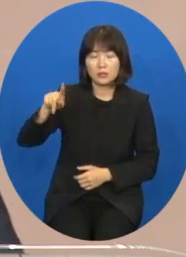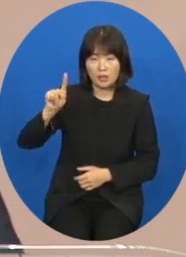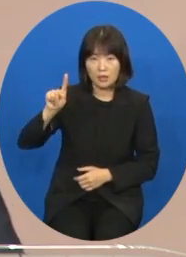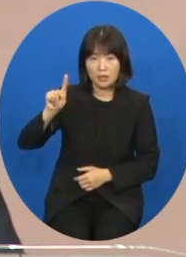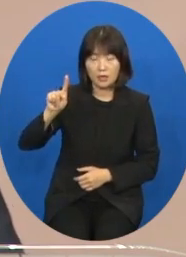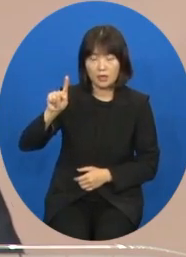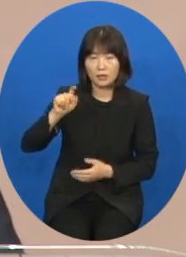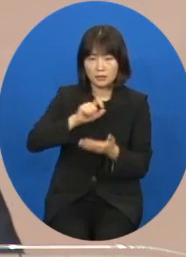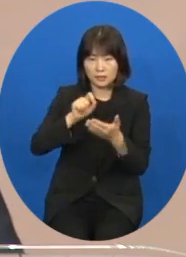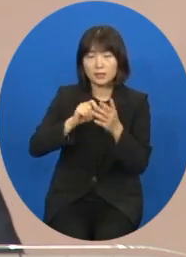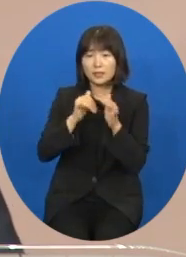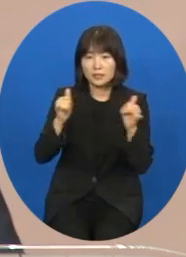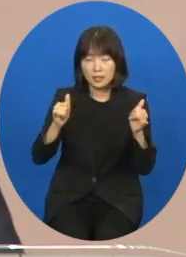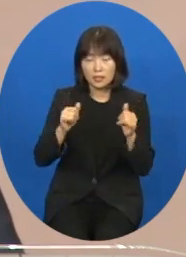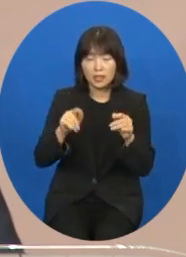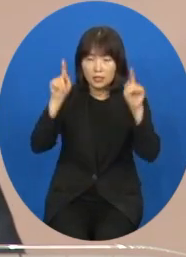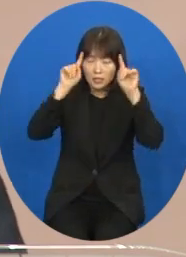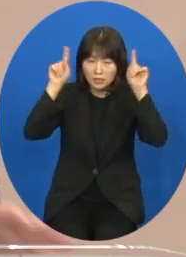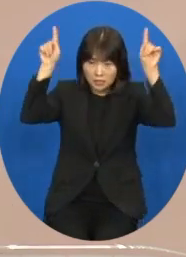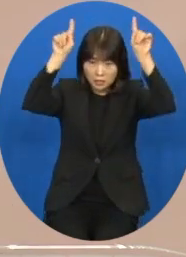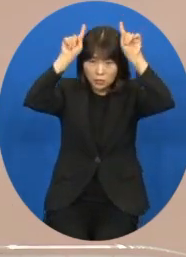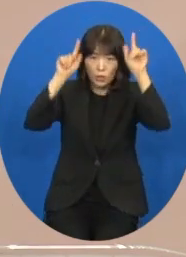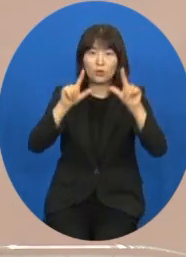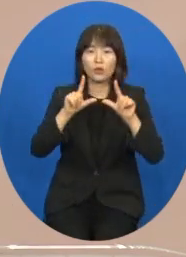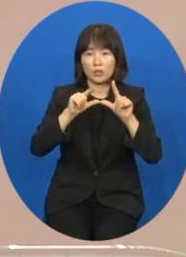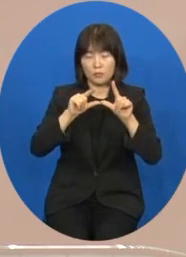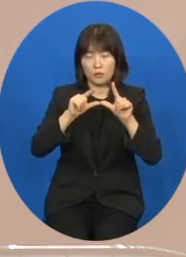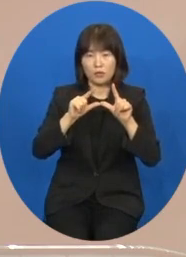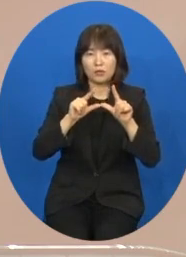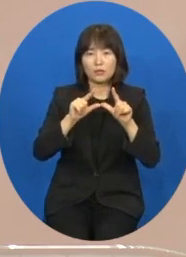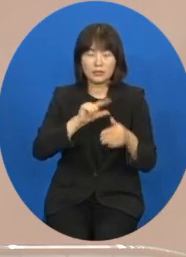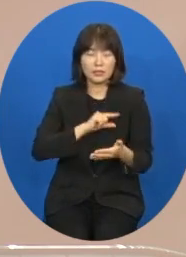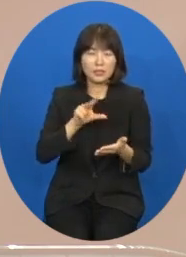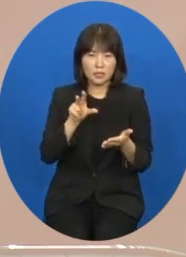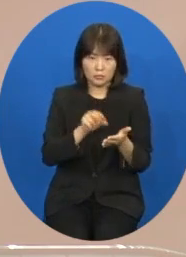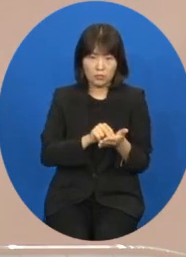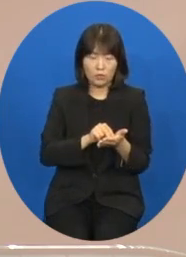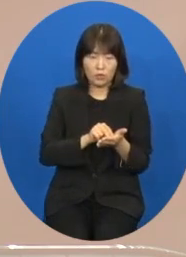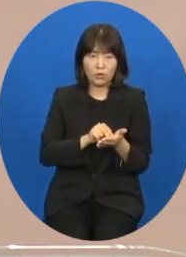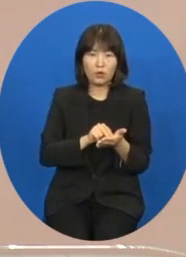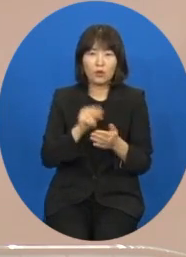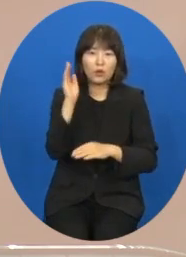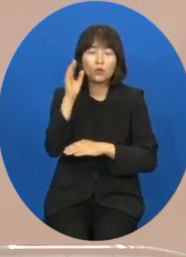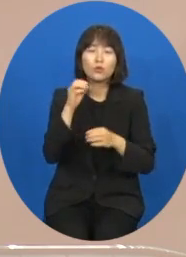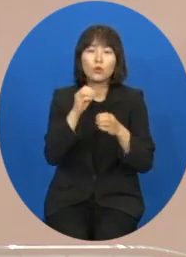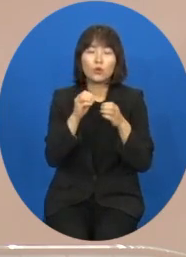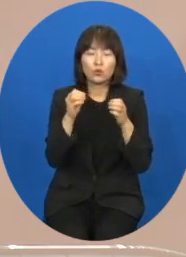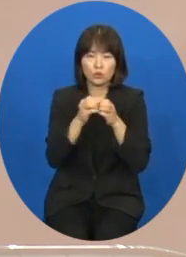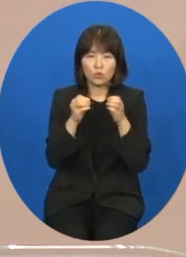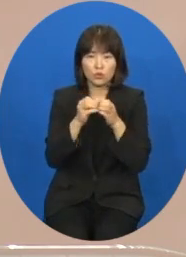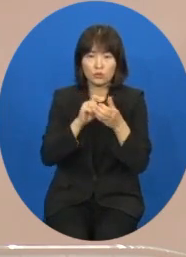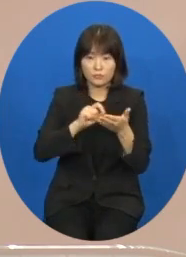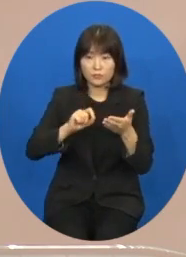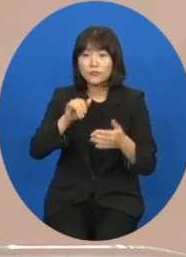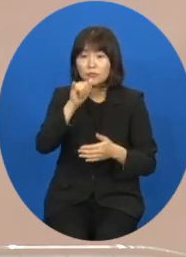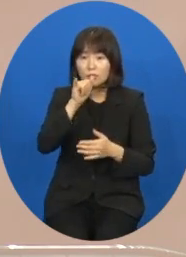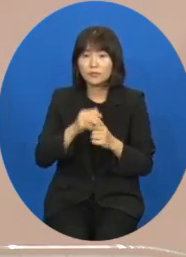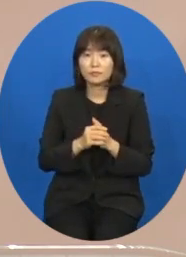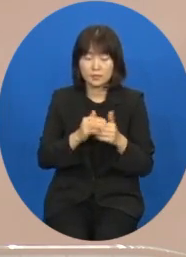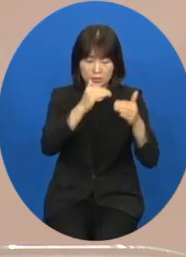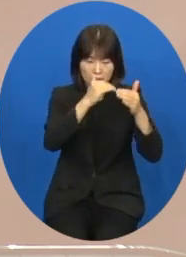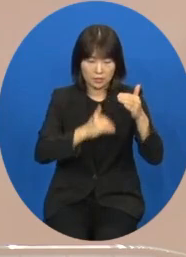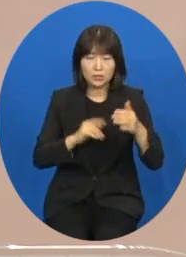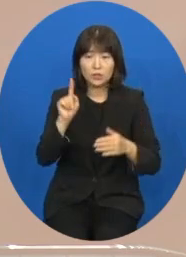작가가 지옥의 단편이라는 그런 제목의 우화적인 소설을 썼어요. 그 내용은